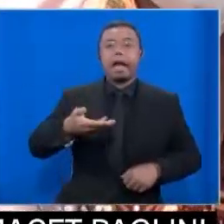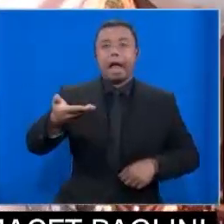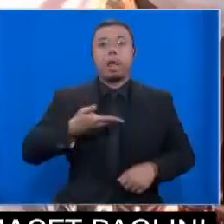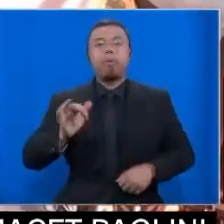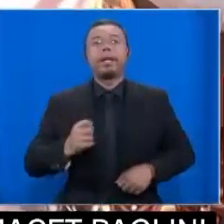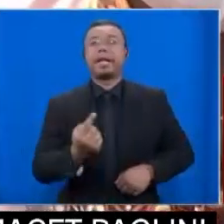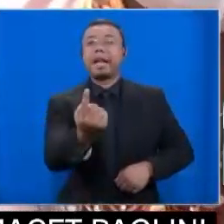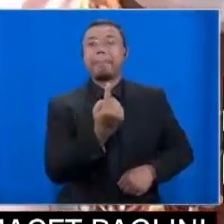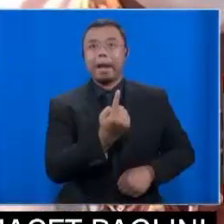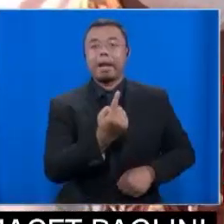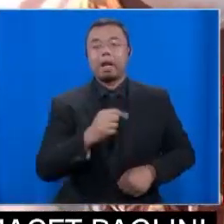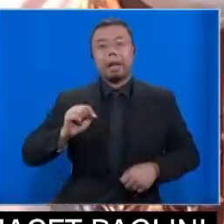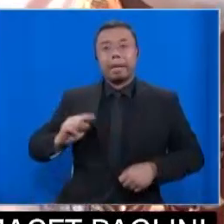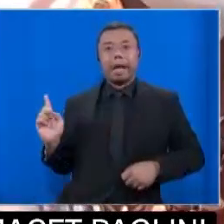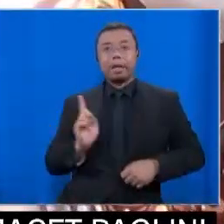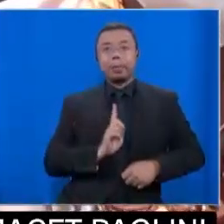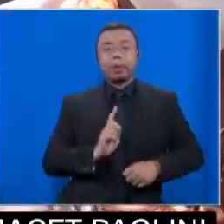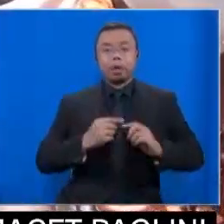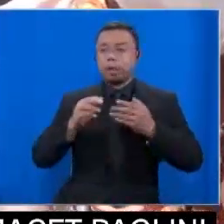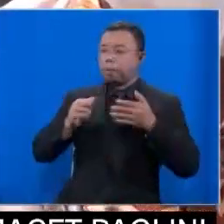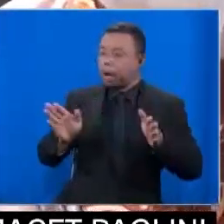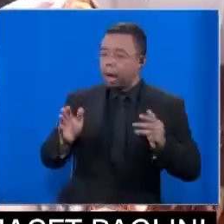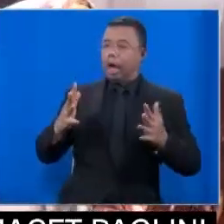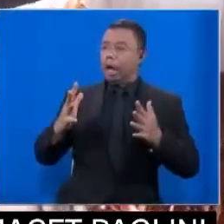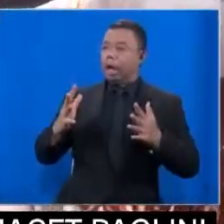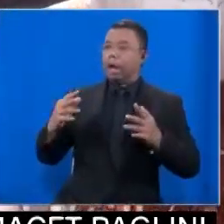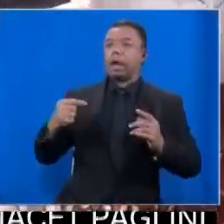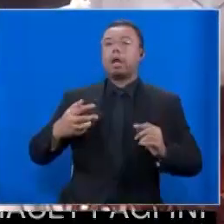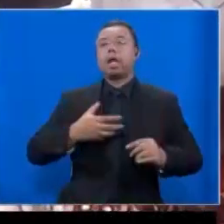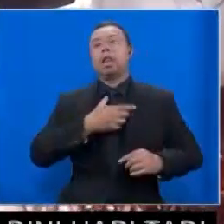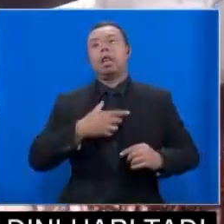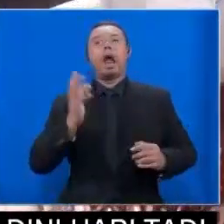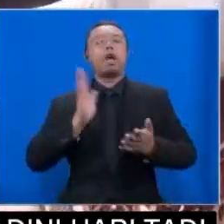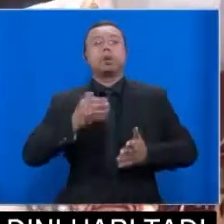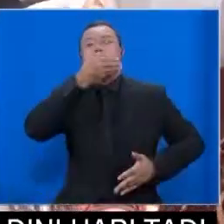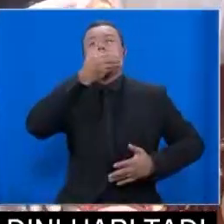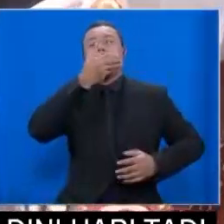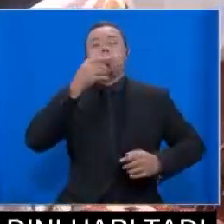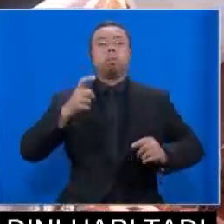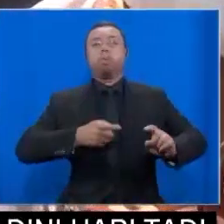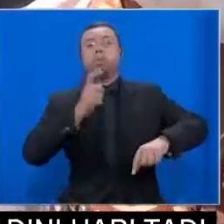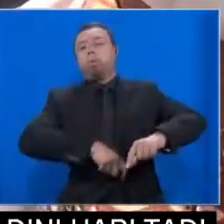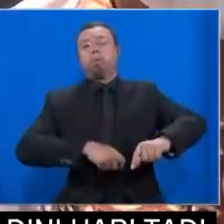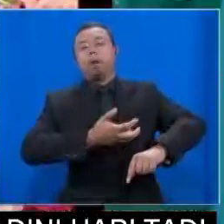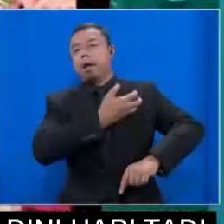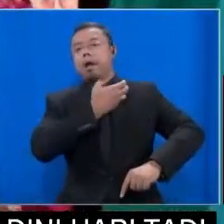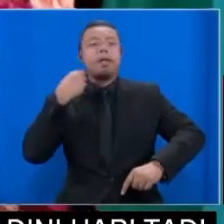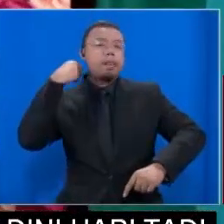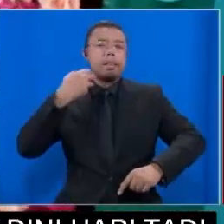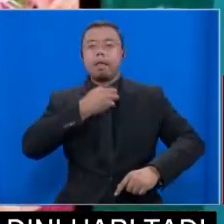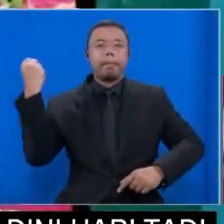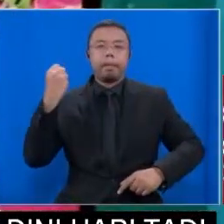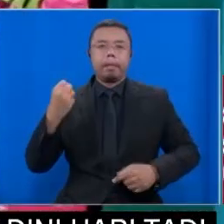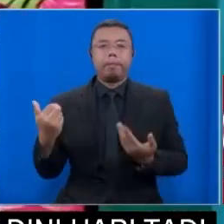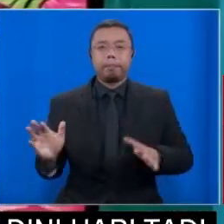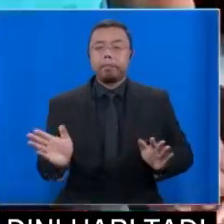depan. Setelah dibuka, dia langsung seperti dipeluk itulah. Habis sambil bawa celurit ya.